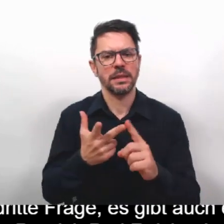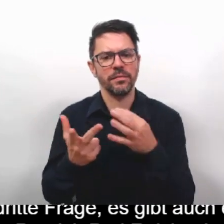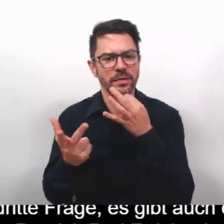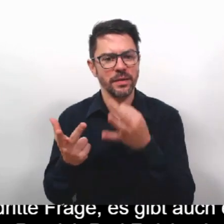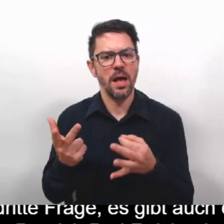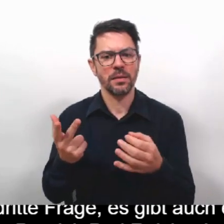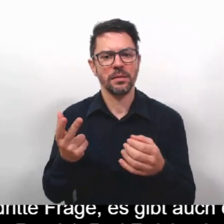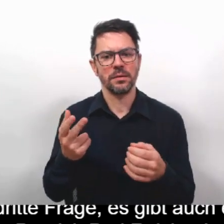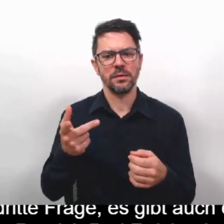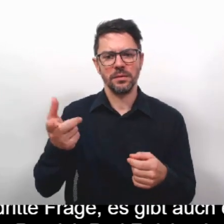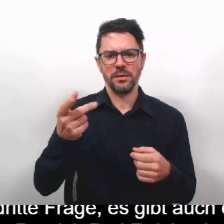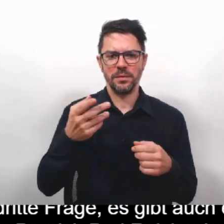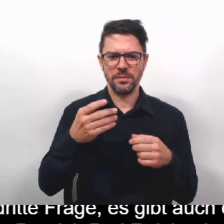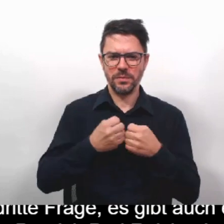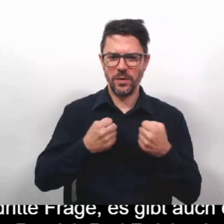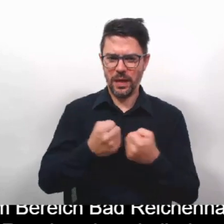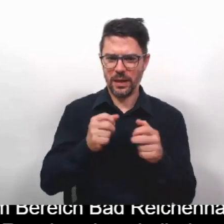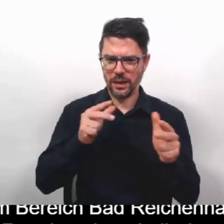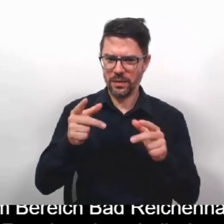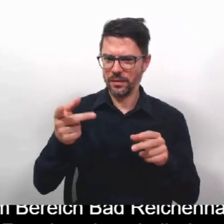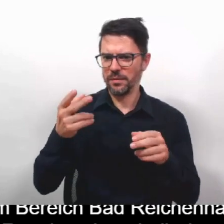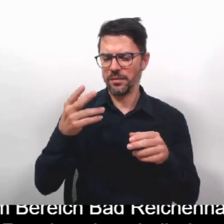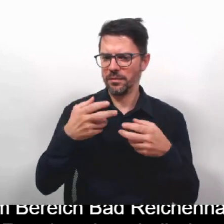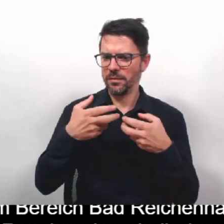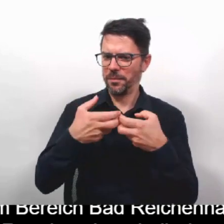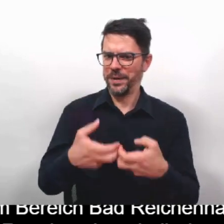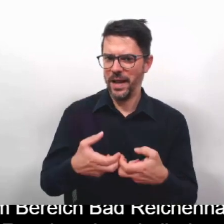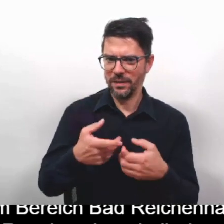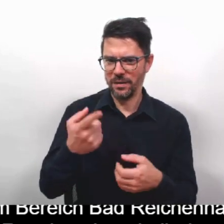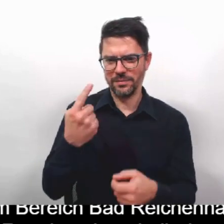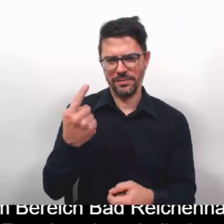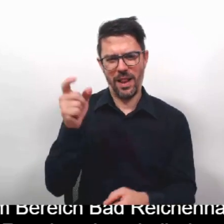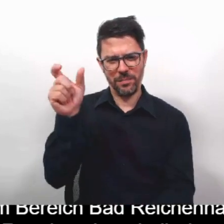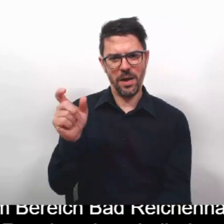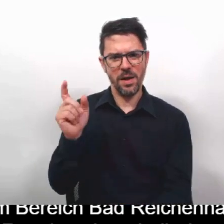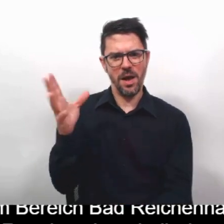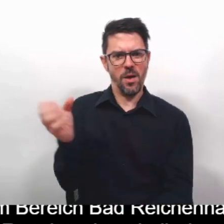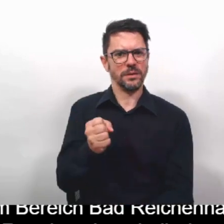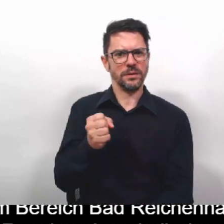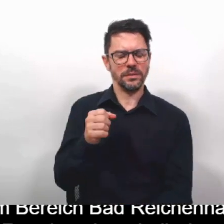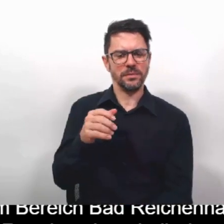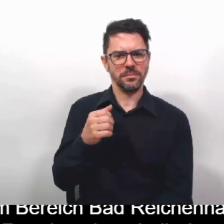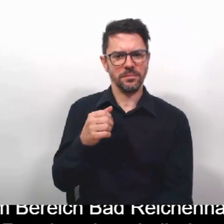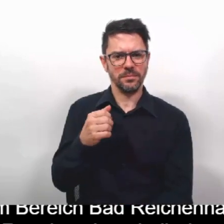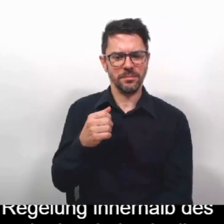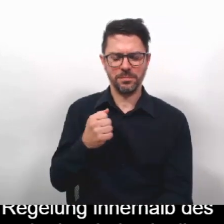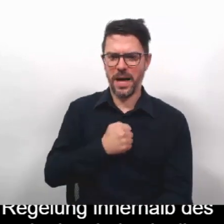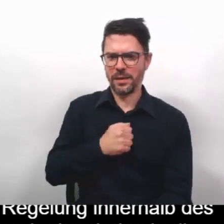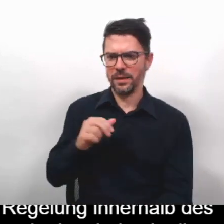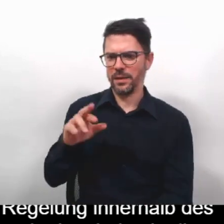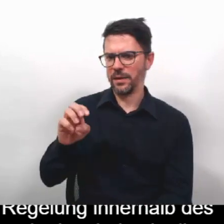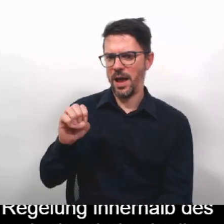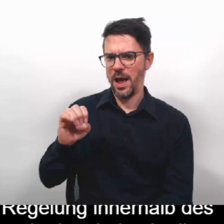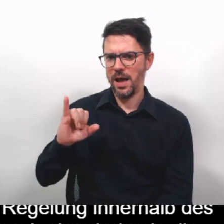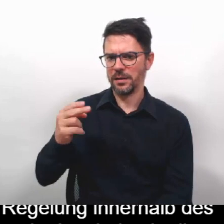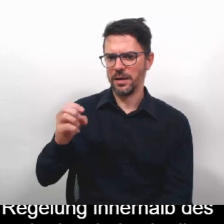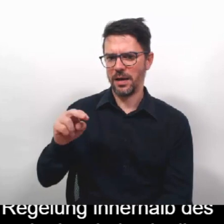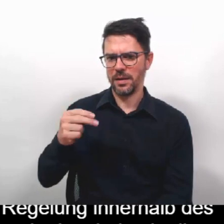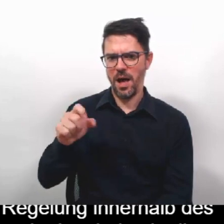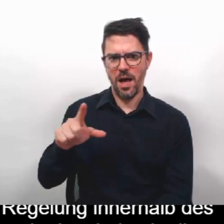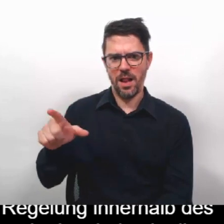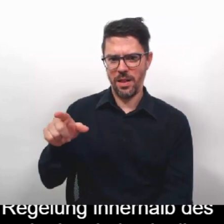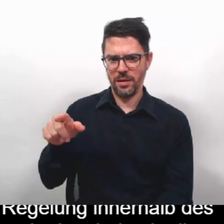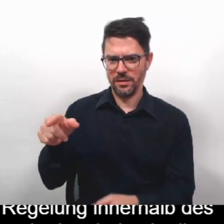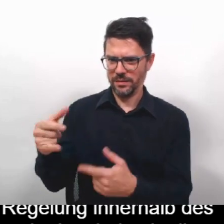als durchschnittliche Kontaktzahl so rechnet. 26 habe ich mal gelesen, selbst wenn es nur 10 sind. Wenn Sie 50 haben, sind es schon wieder 500,